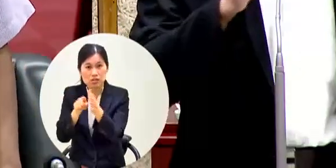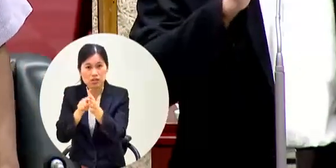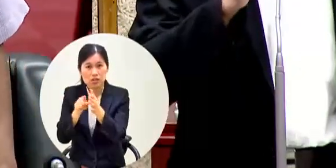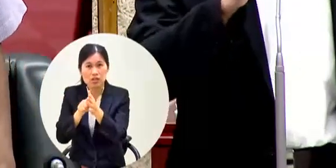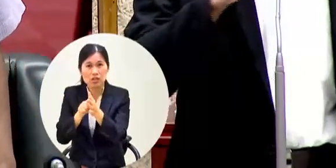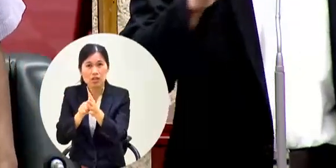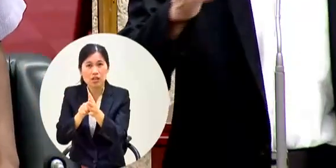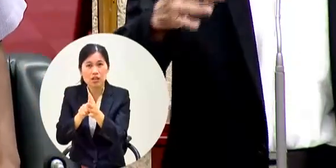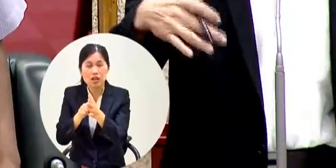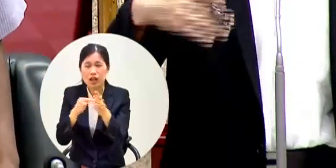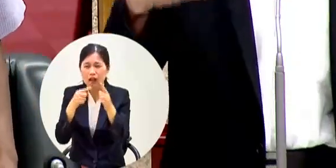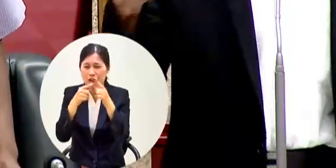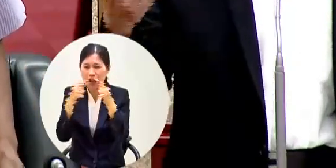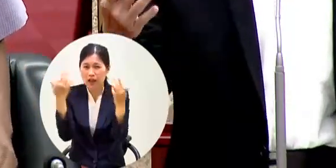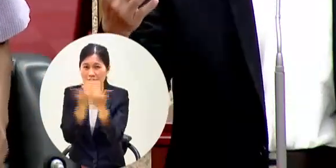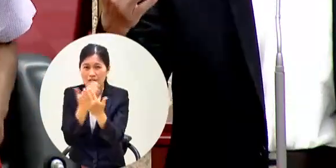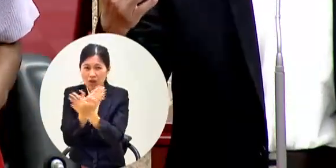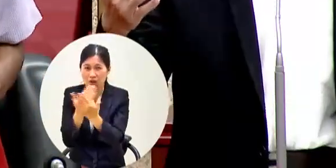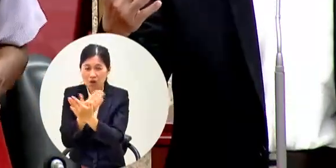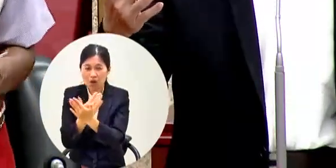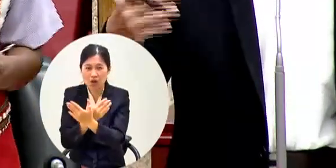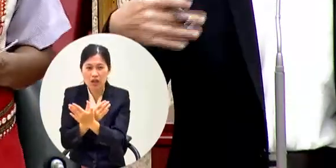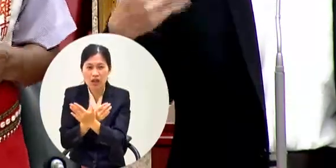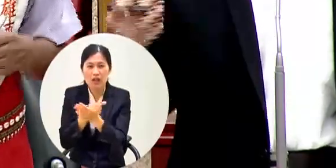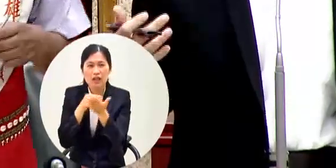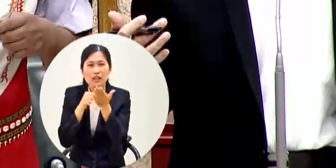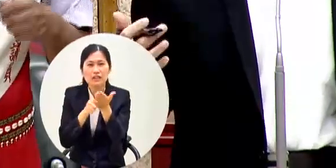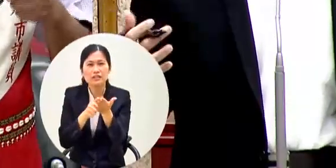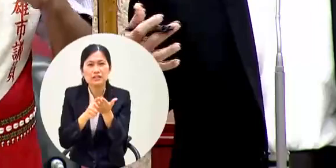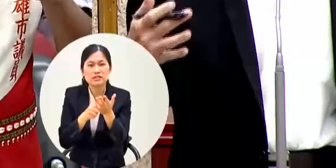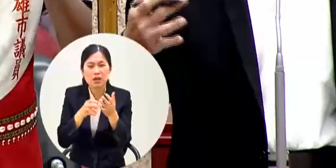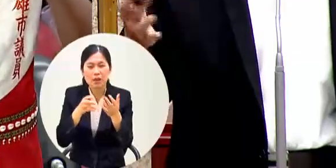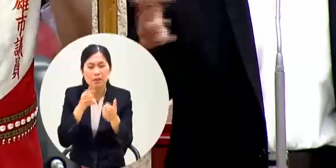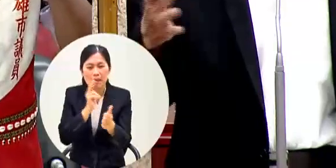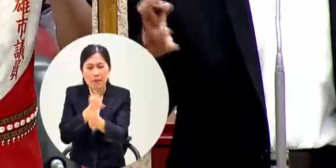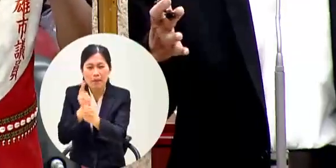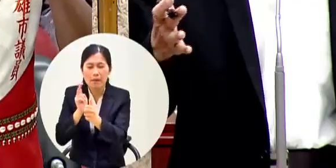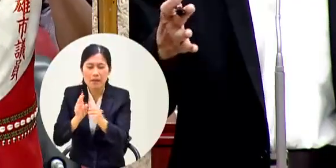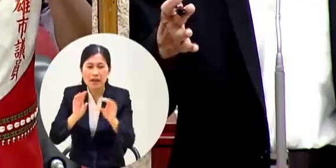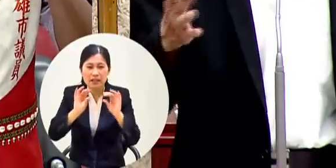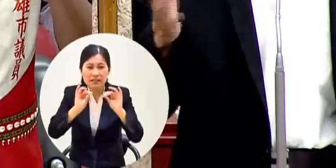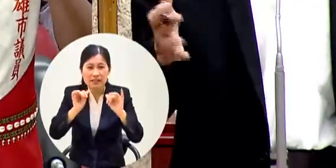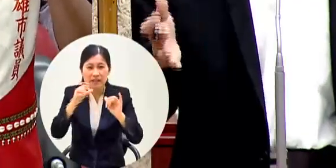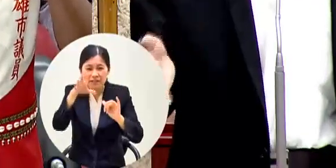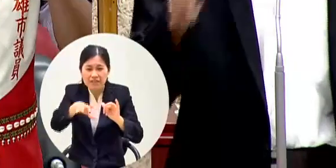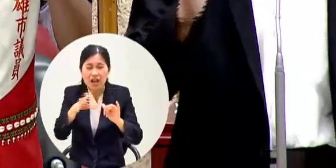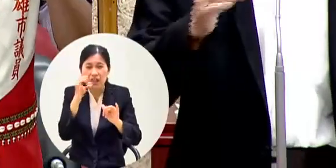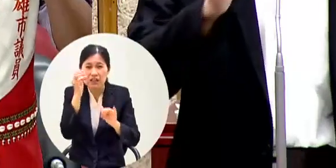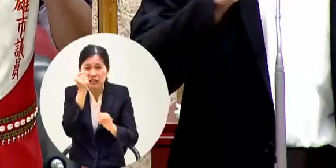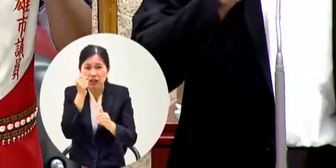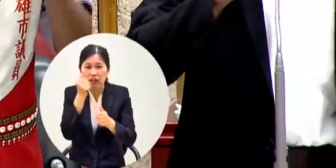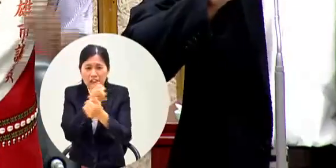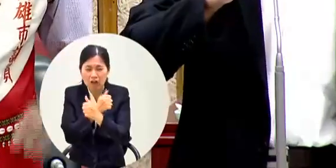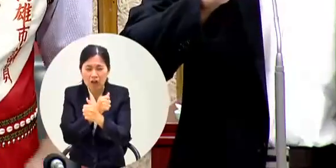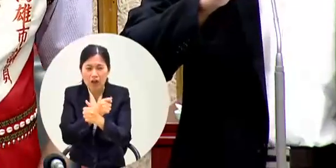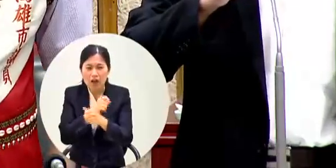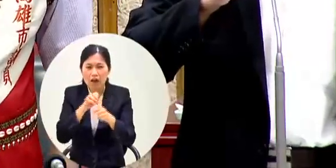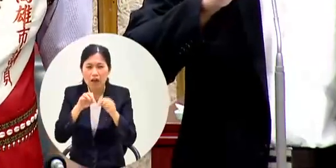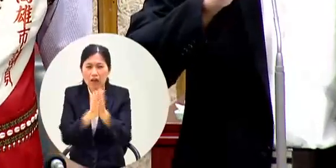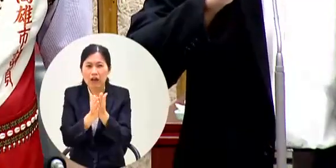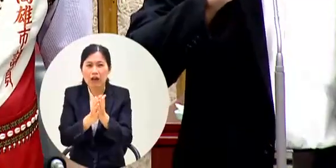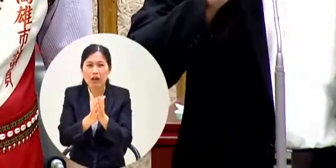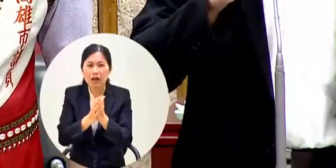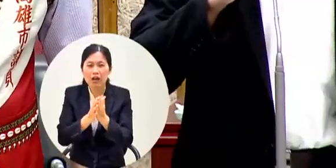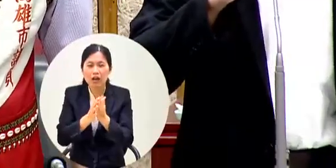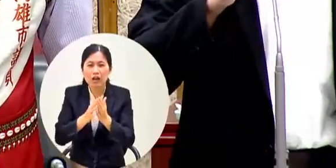测量能力的部分，美浓所过去因为它那个是比较偏远的一个地震事务所，所以那些人员到那